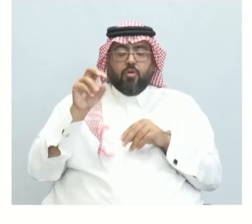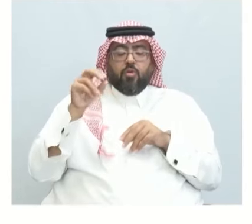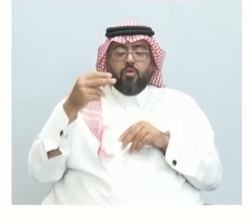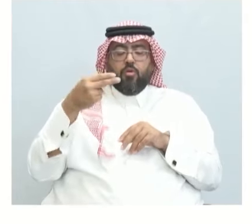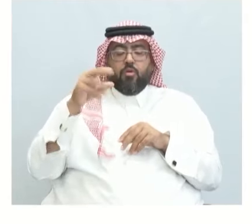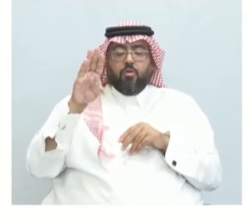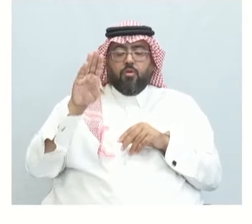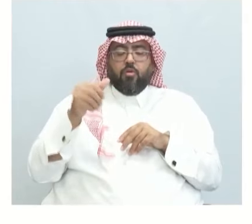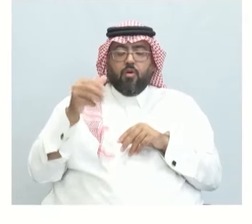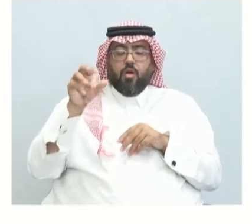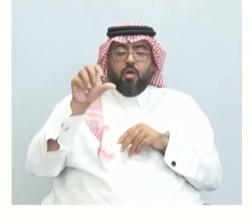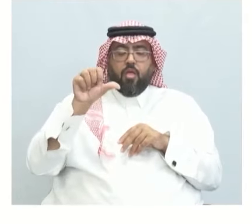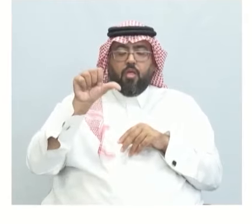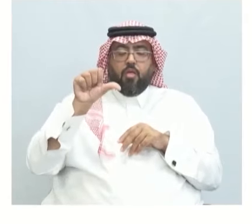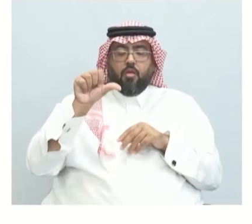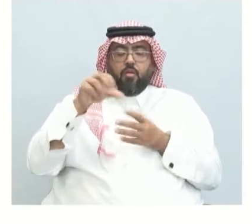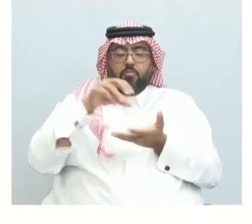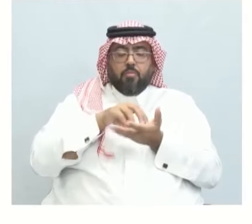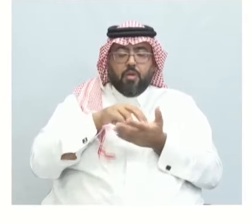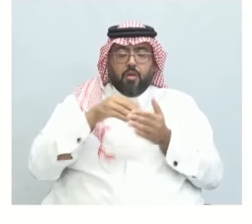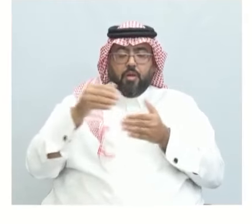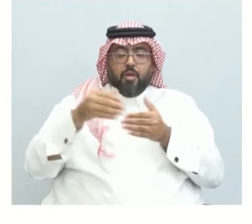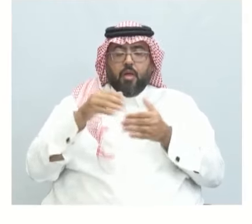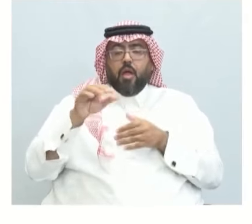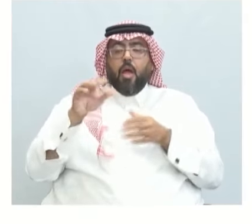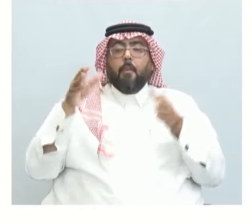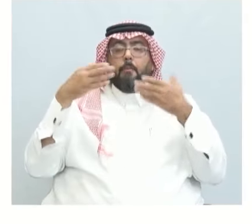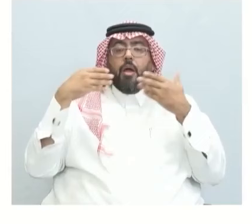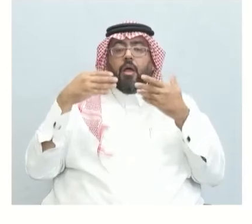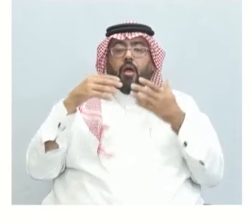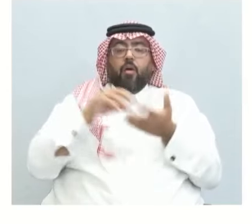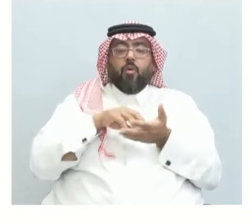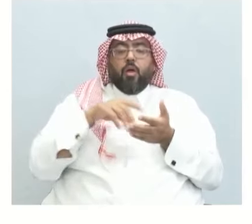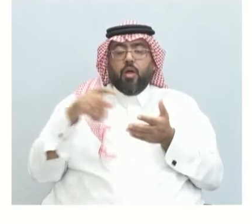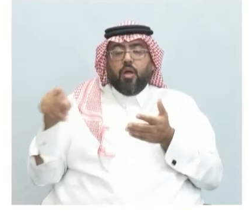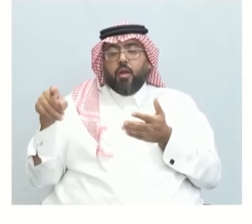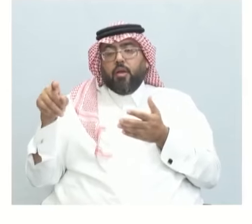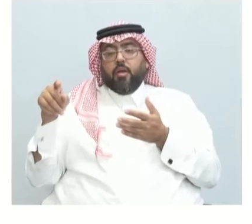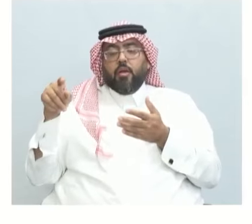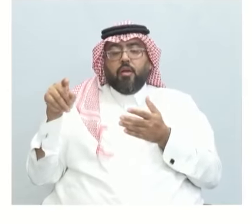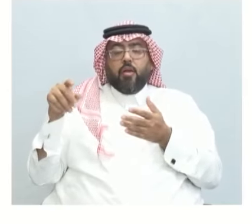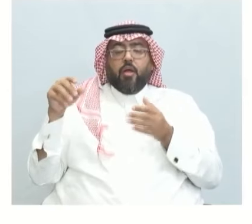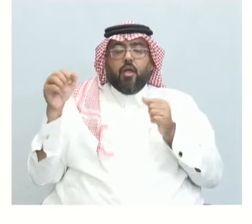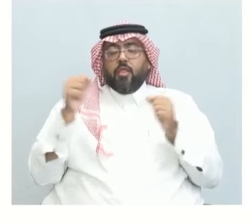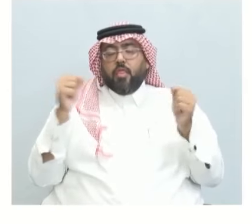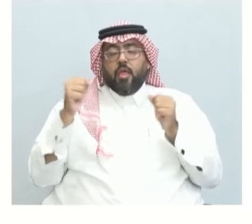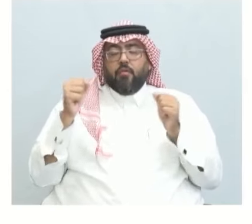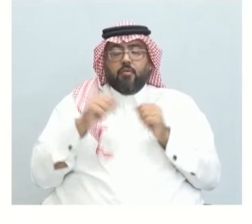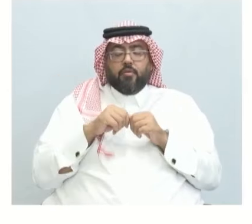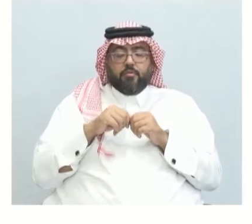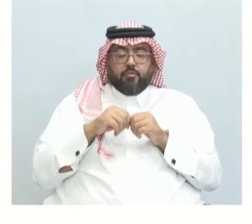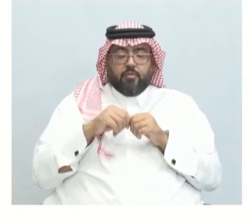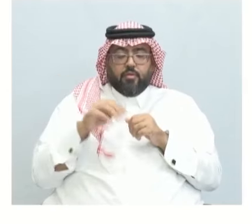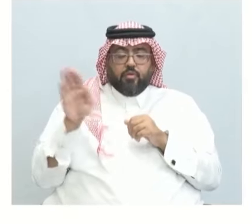الاشهر ويقام بين مكه والطائف من اول ذي القعده الى العش منه سوق